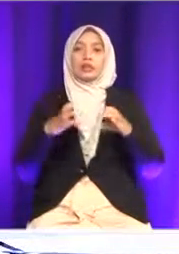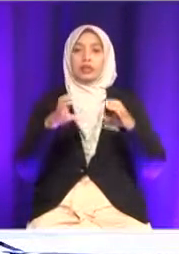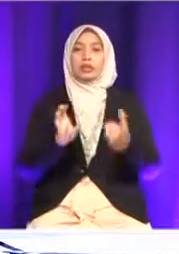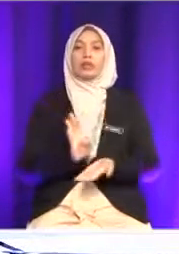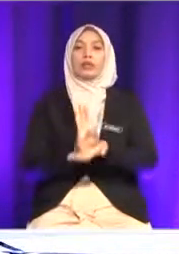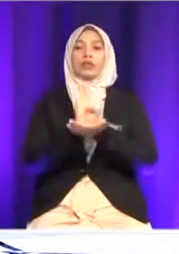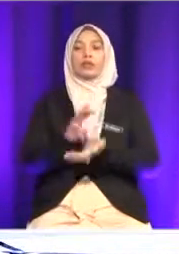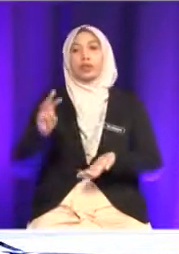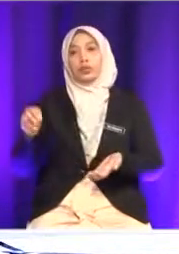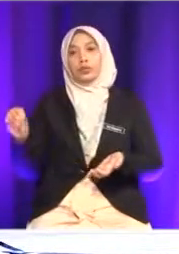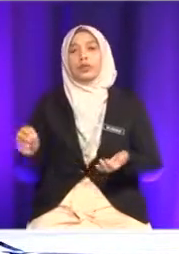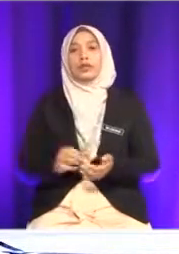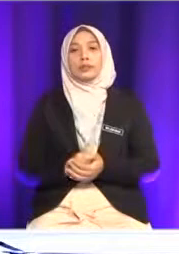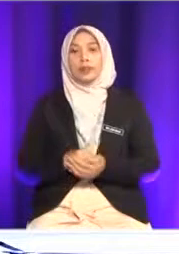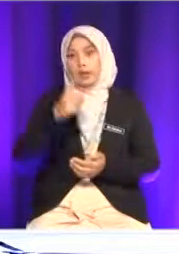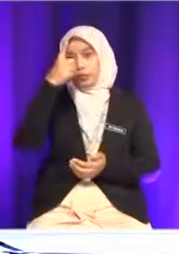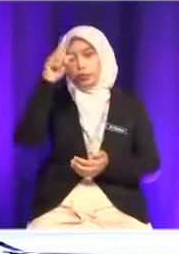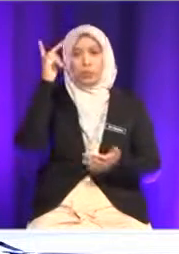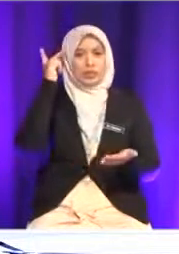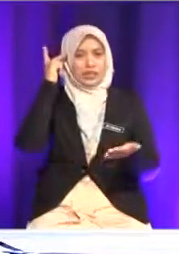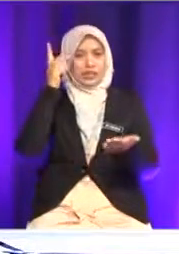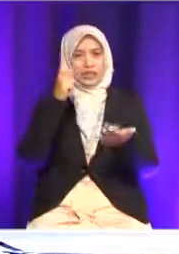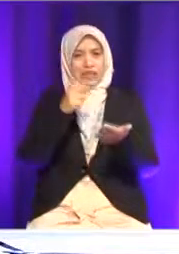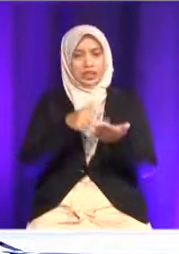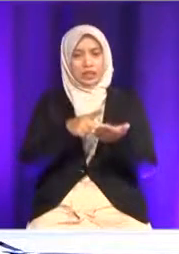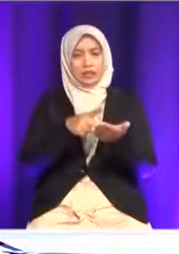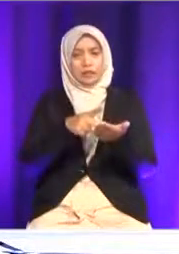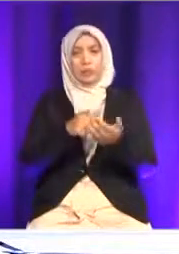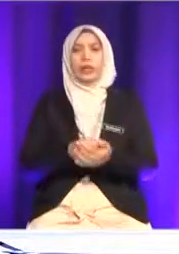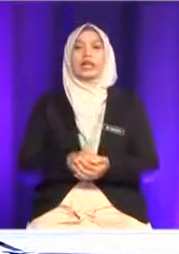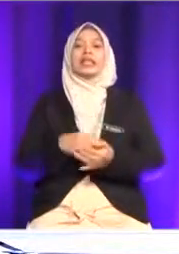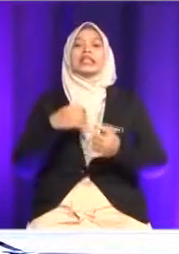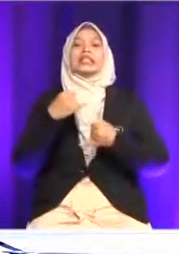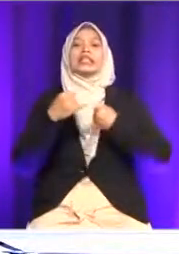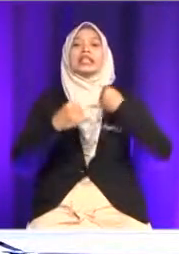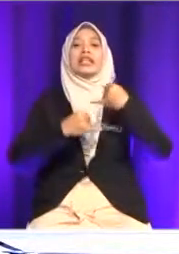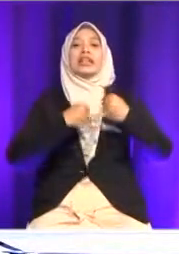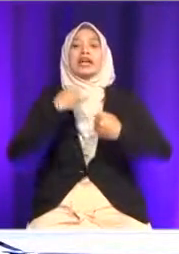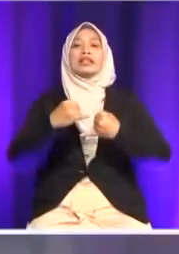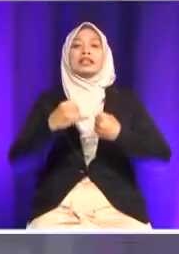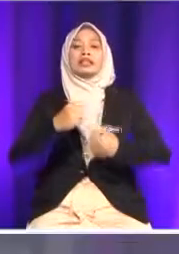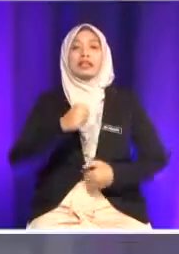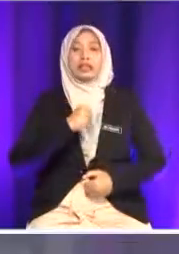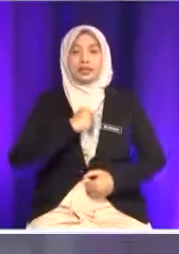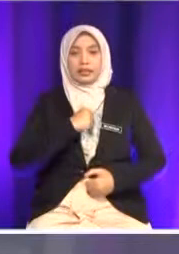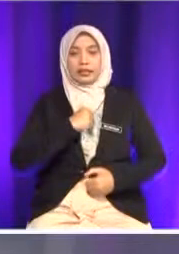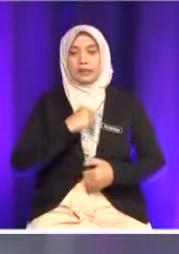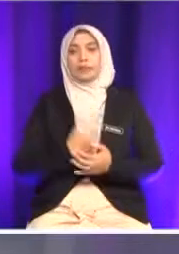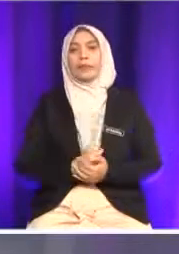murid-murid untuk mengenali dengan lebih lanjut potensi diri Kakak dan mereka tenis meja Bu tidak cukup mengenali diri